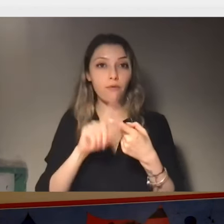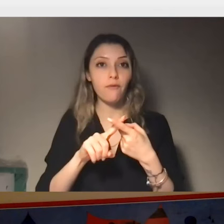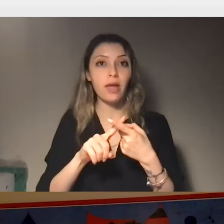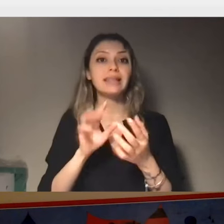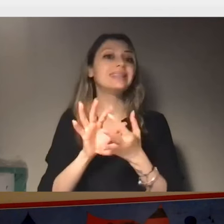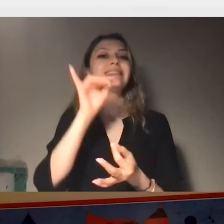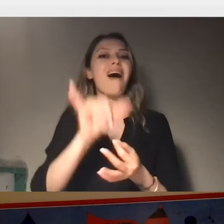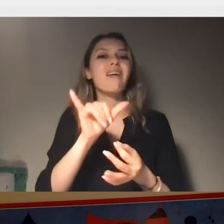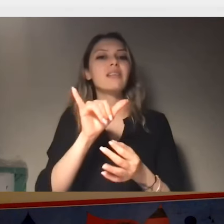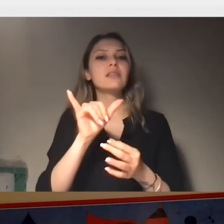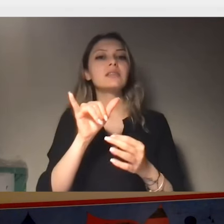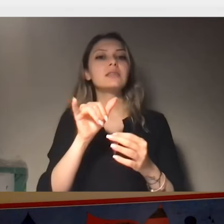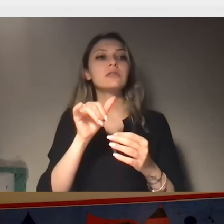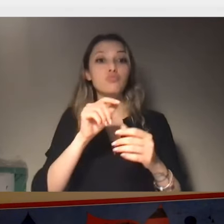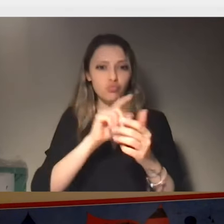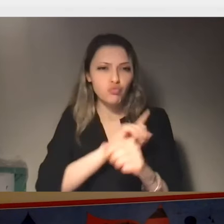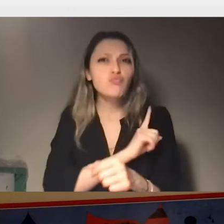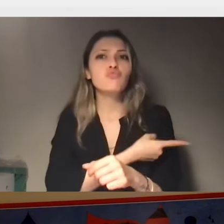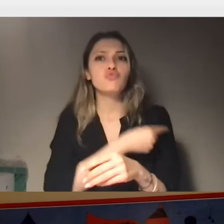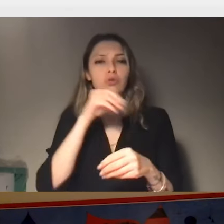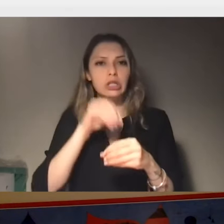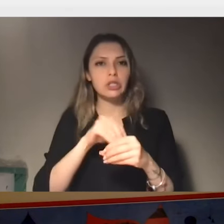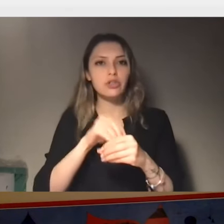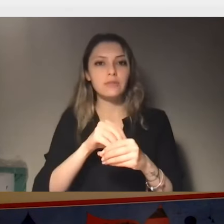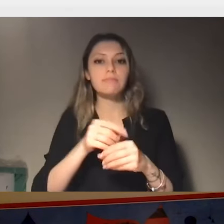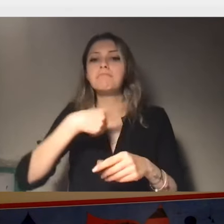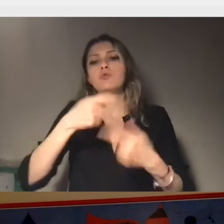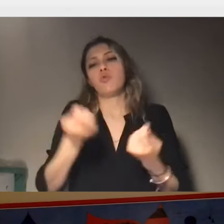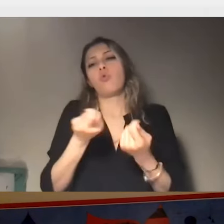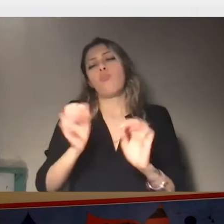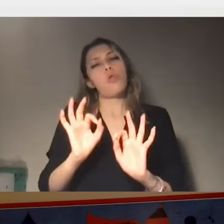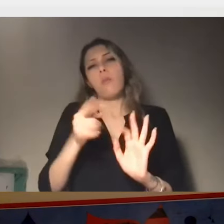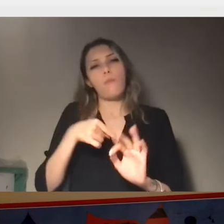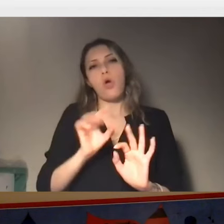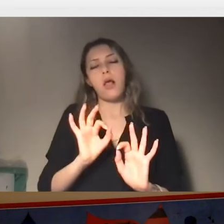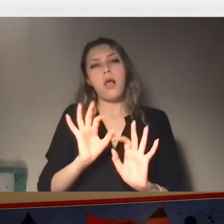hakları hareketinin güçlenmesi için varlık gösteren bir şey,